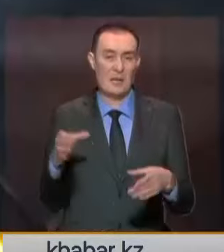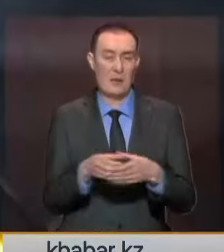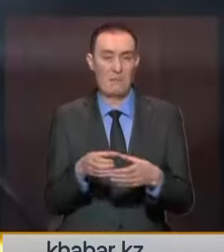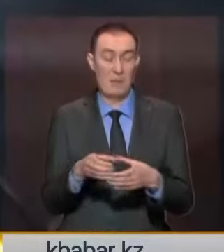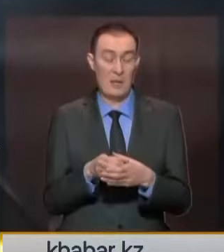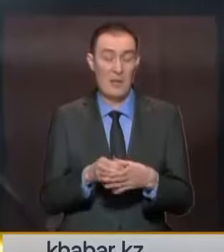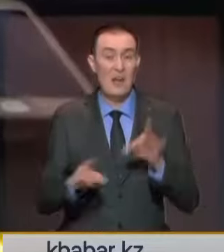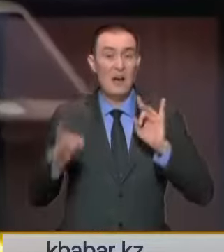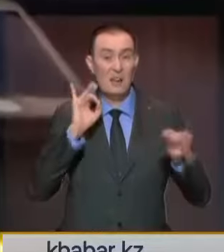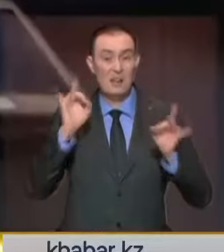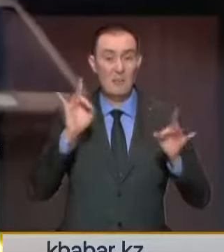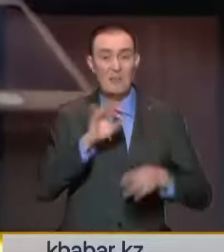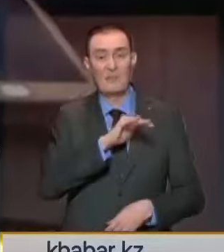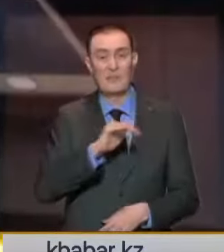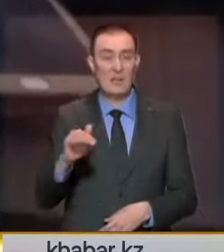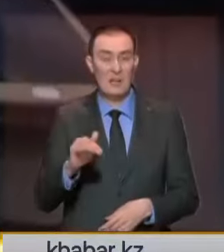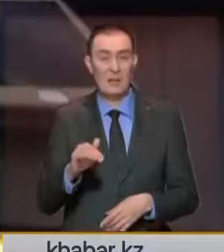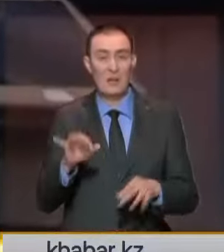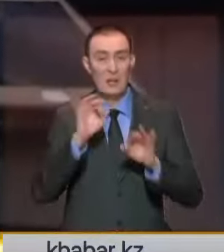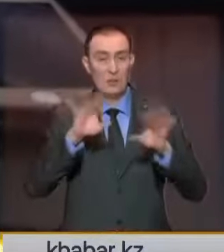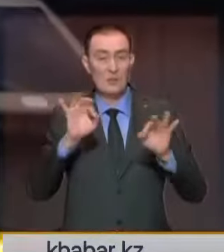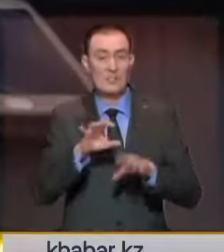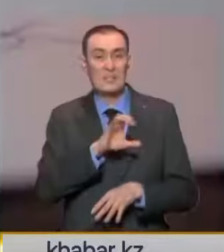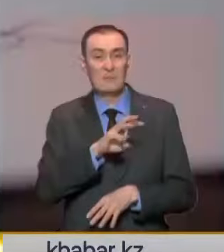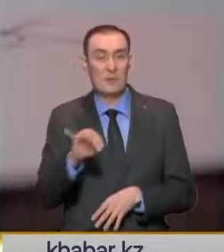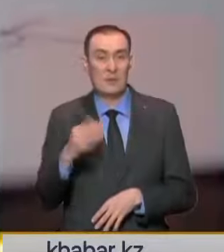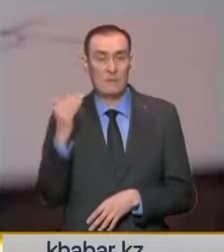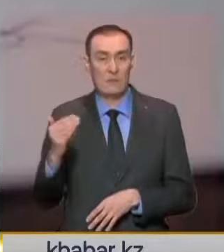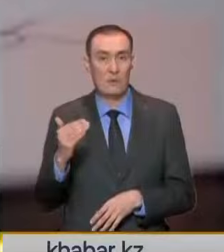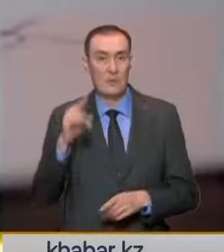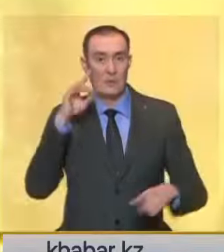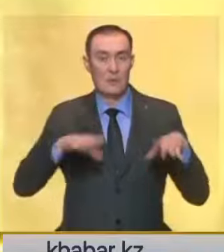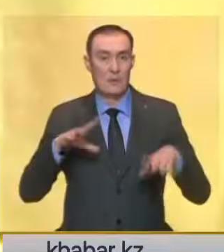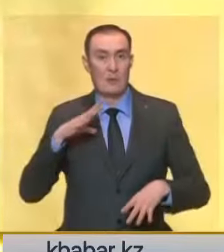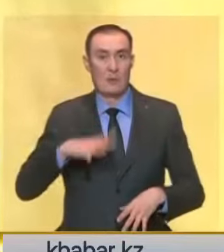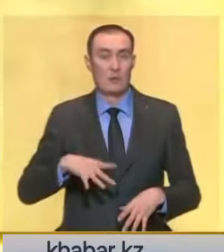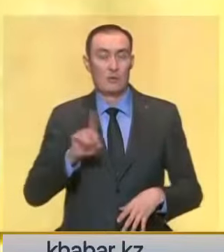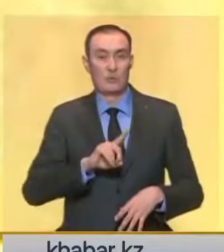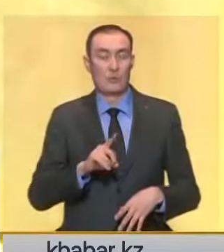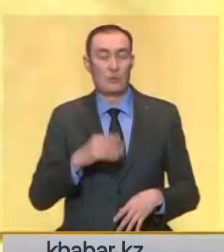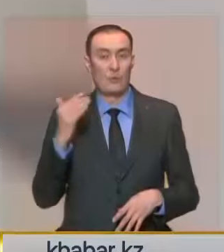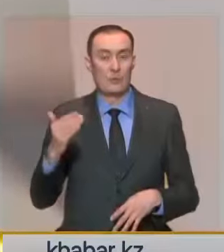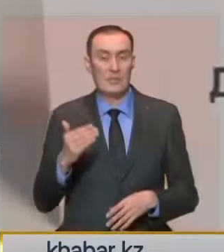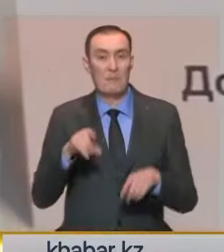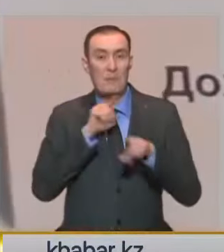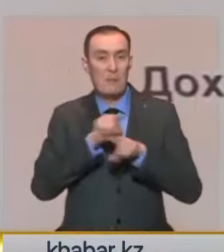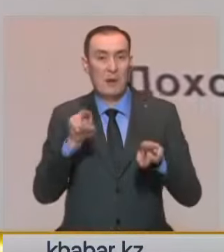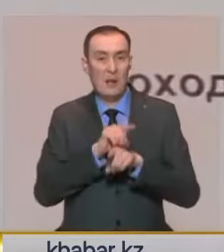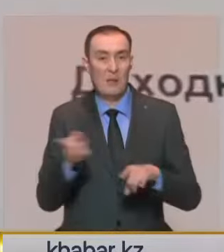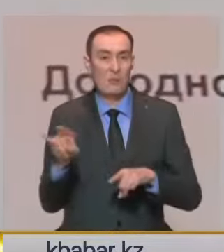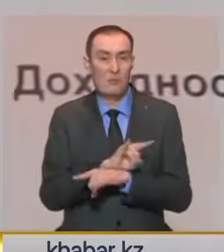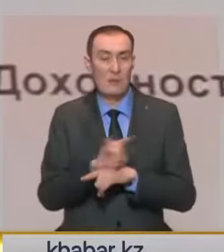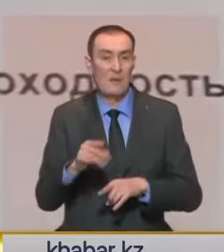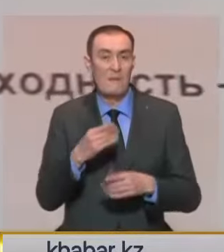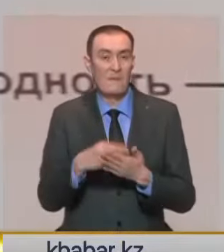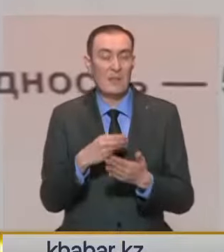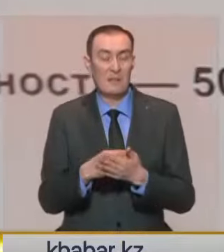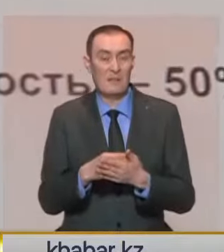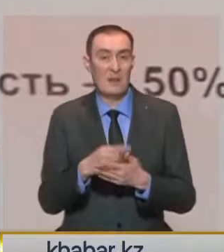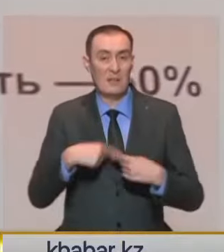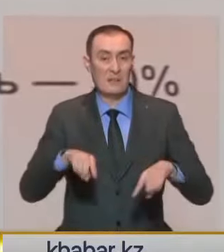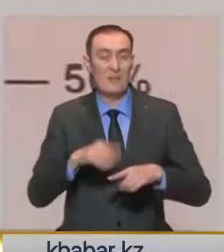официальных источниках СМИ развеяла его сомнения. Ведь, как известно, за пропаганду деятельности финпирамид существует уголовная